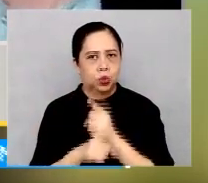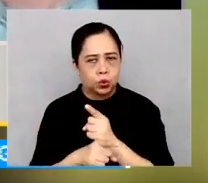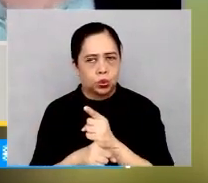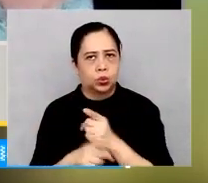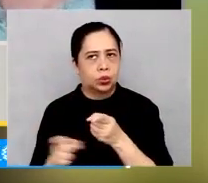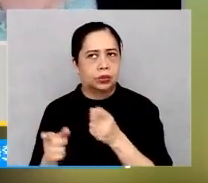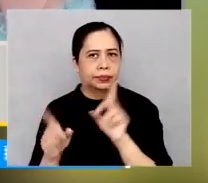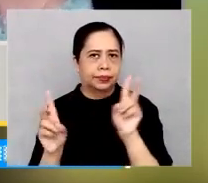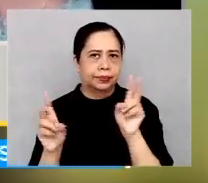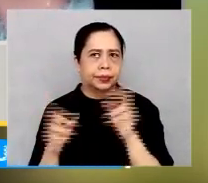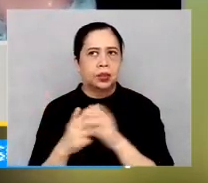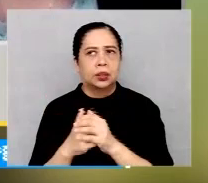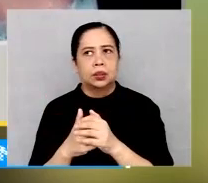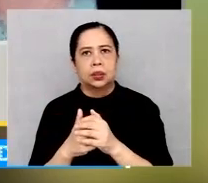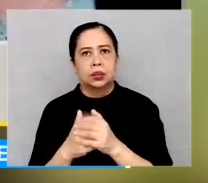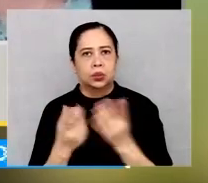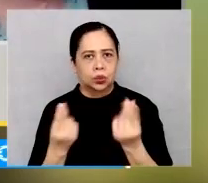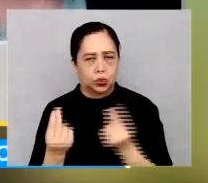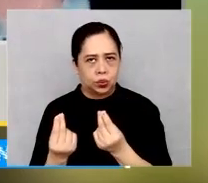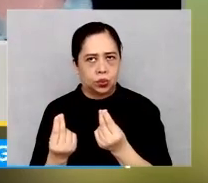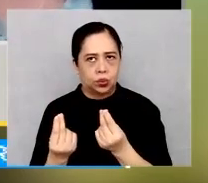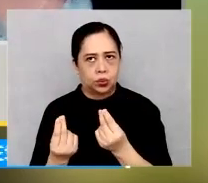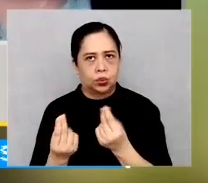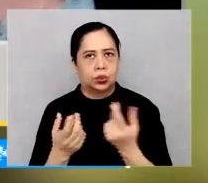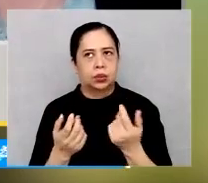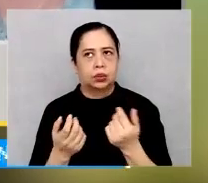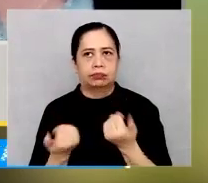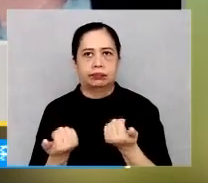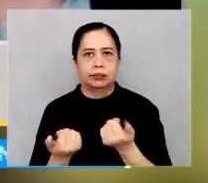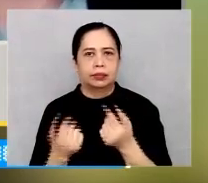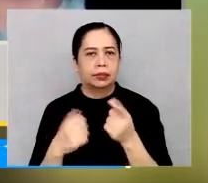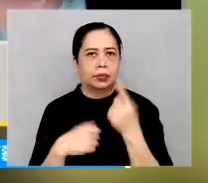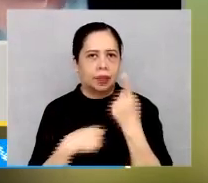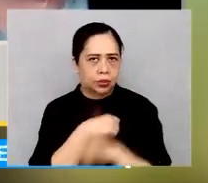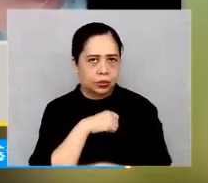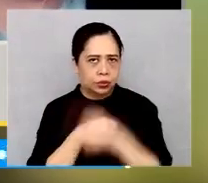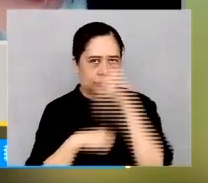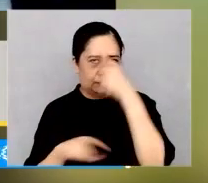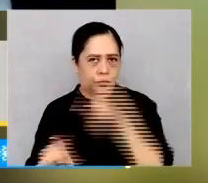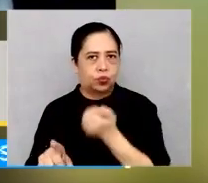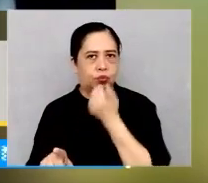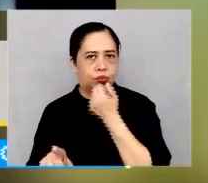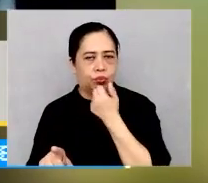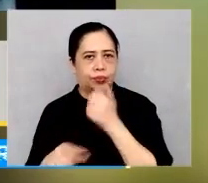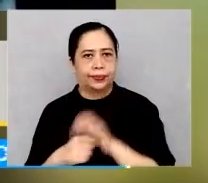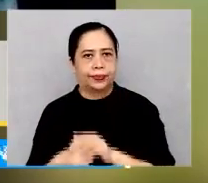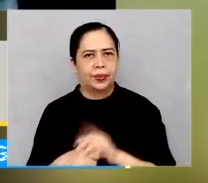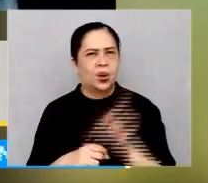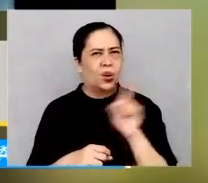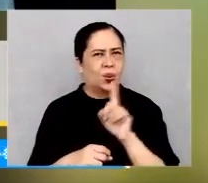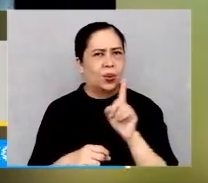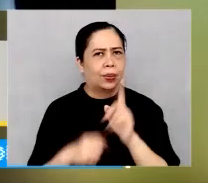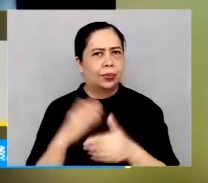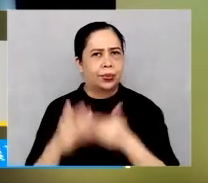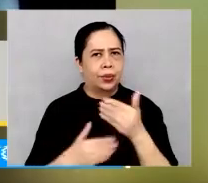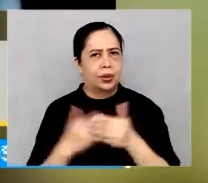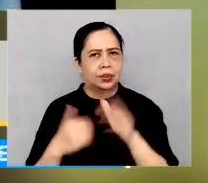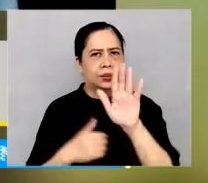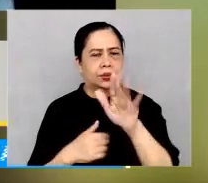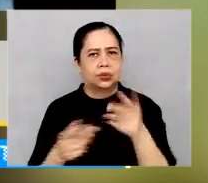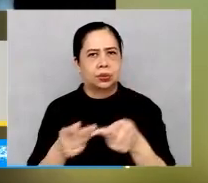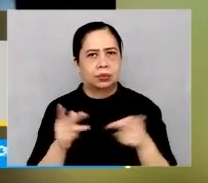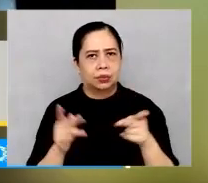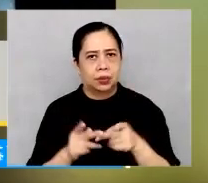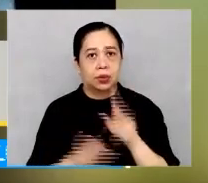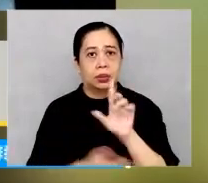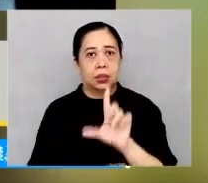din po tayong ginawang action po para sa kanya po. Pero Mayor, ano nga ho ba ang proseso ninyo dyan sa inyong local